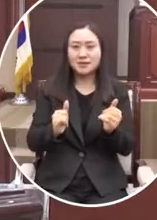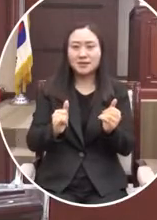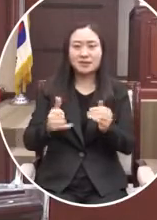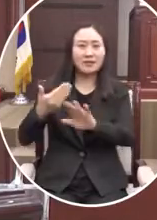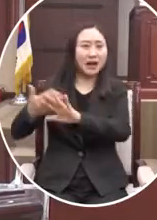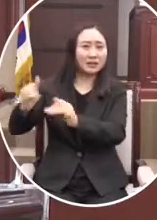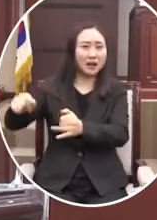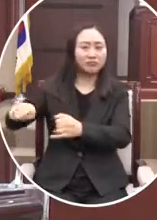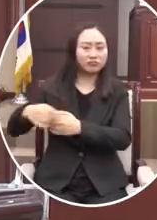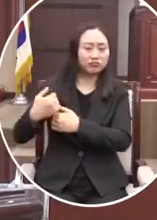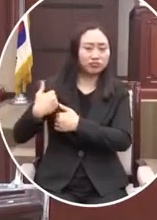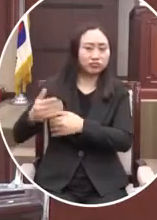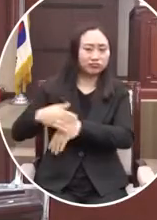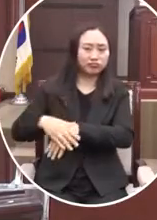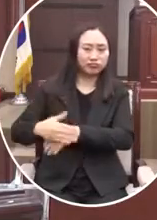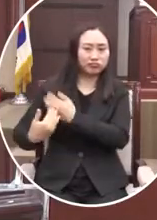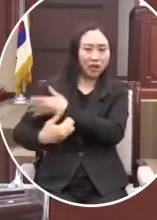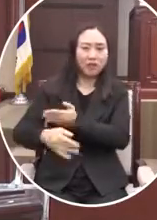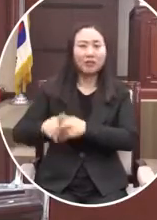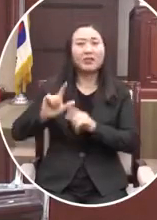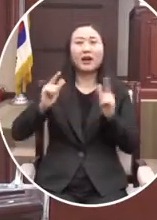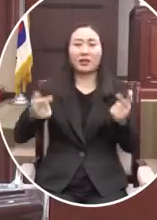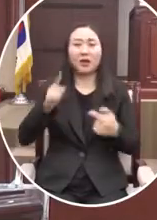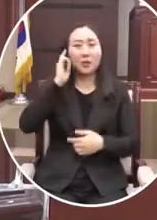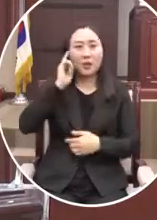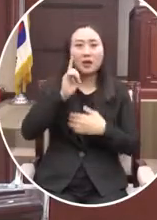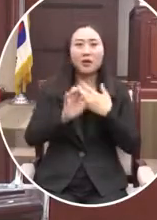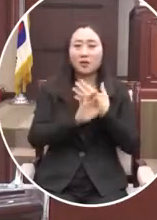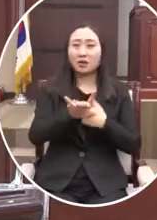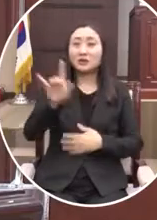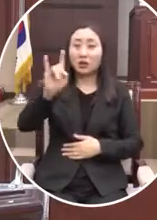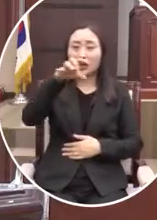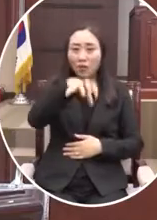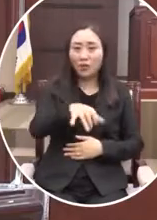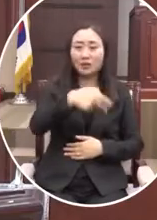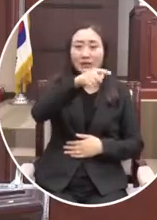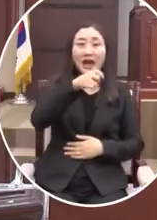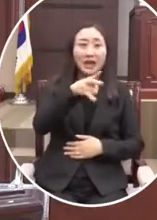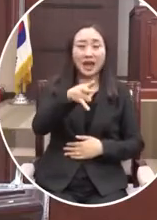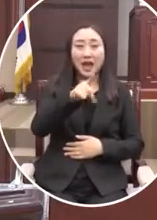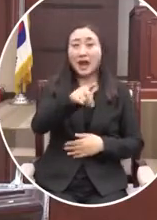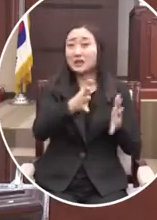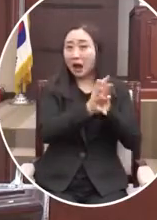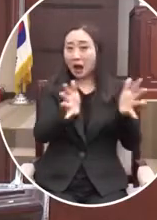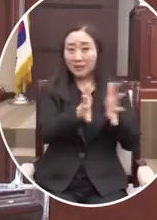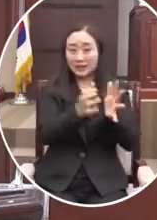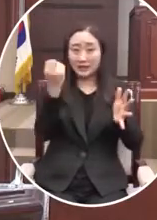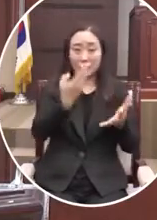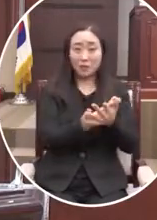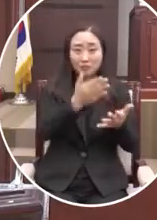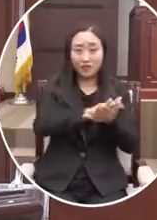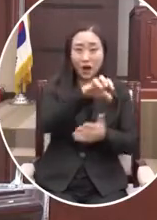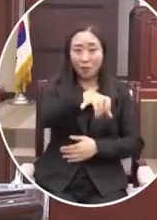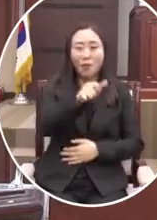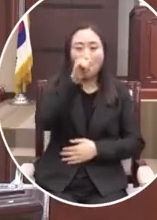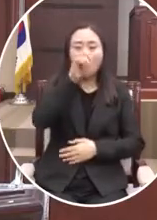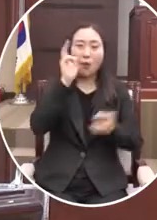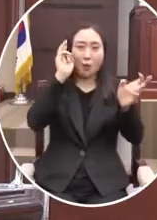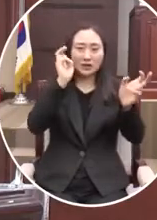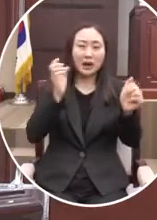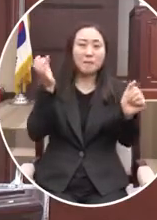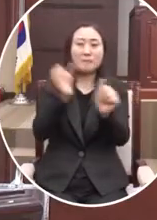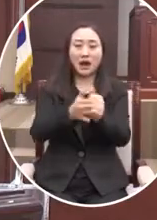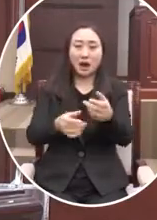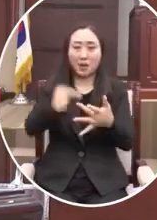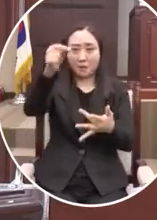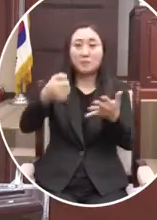아닙니다. 현대산업개발은 작년 10월 상계 3사동 상계 제1 재정비 촉진구역